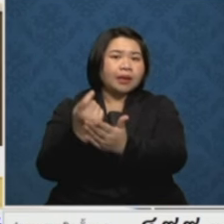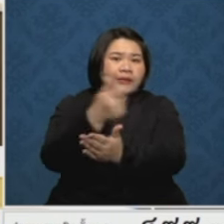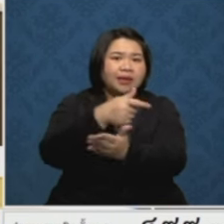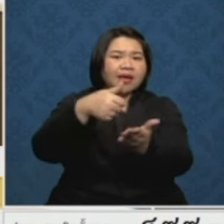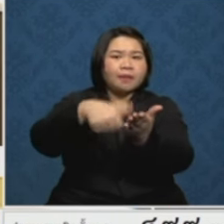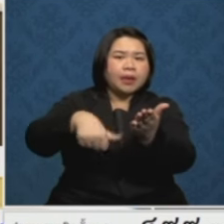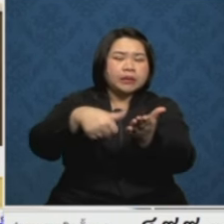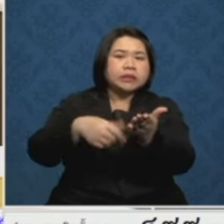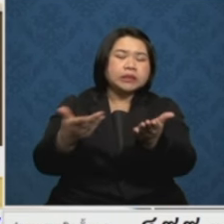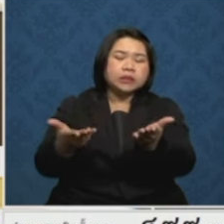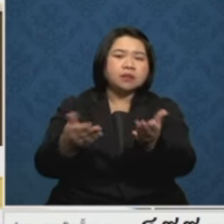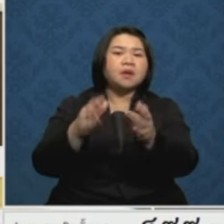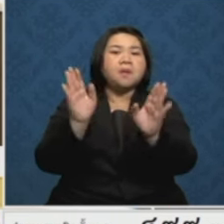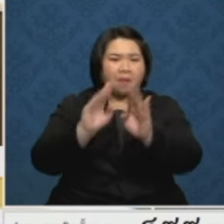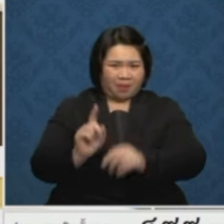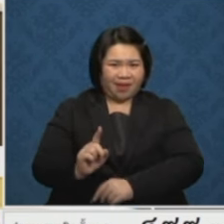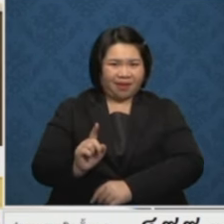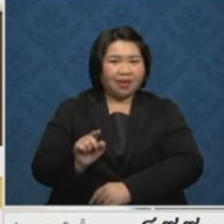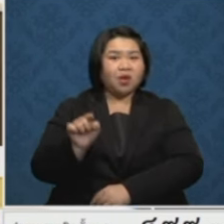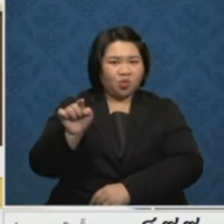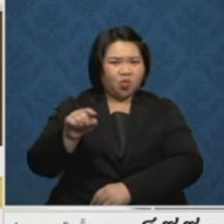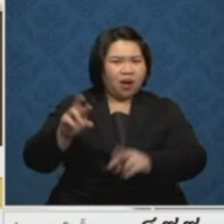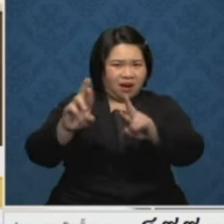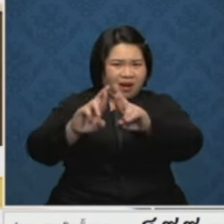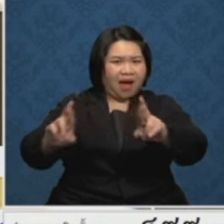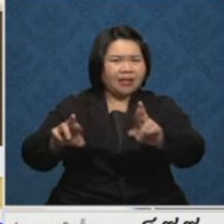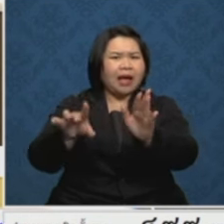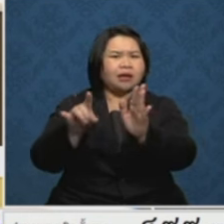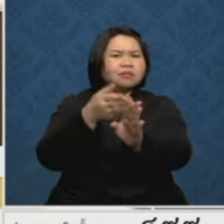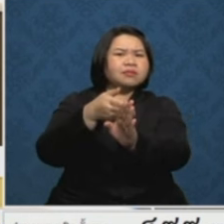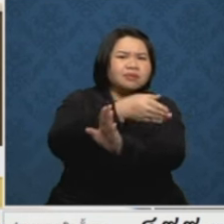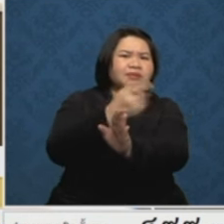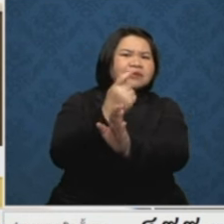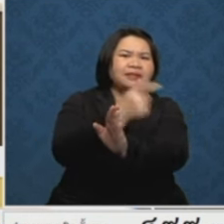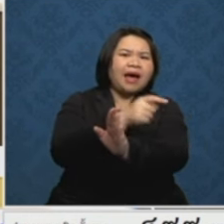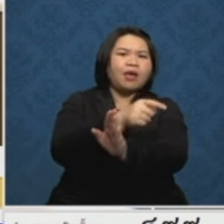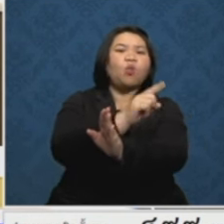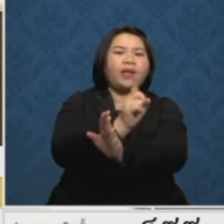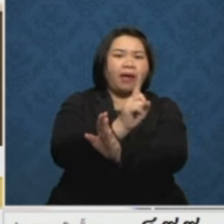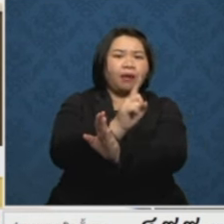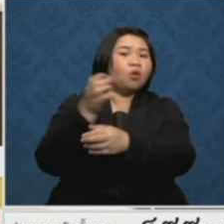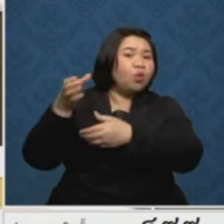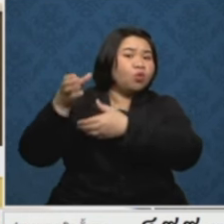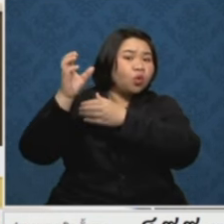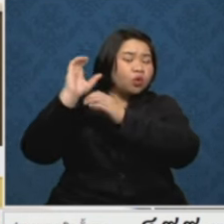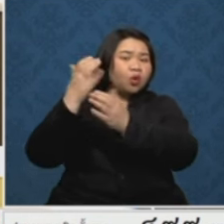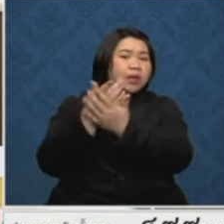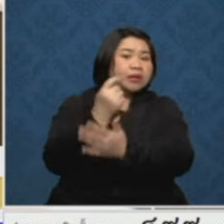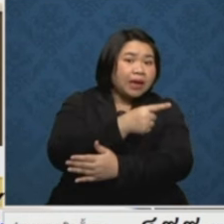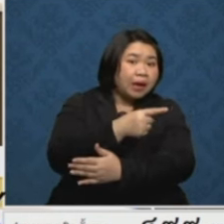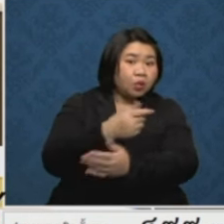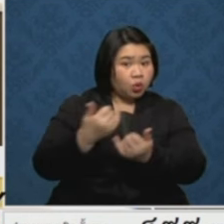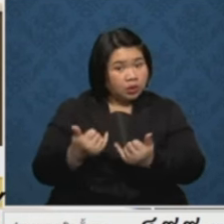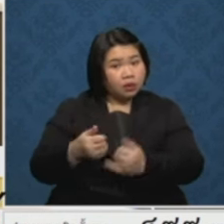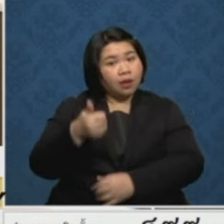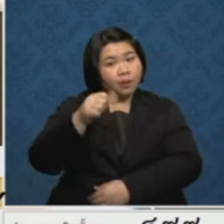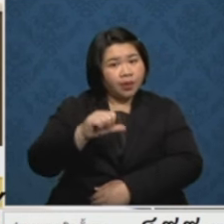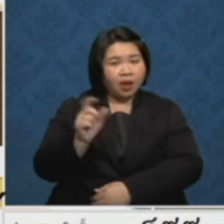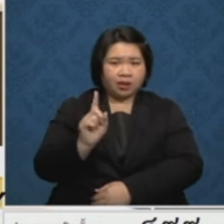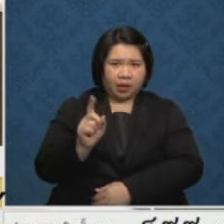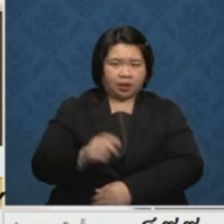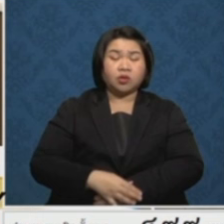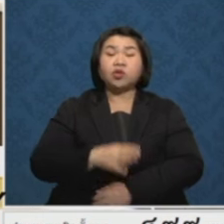าในกรณีที่เป็นบุคคลทั่วไปเนี่ยครั้งสุดท้ายเมื่อไหร่จ่ายย้อนหลังได้ไหมจ่ายวันนี้ได้ไหมใครที่ยังไม่